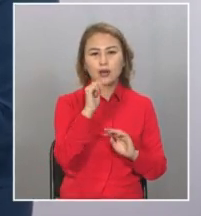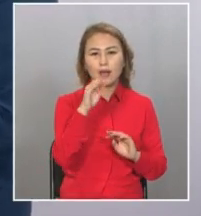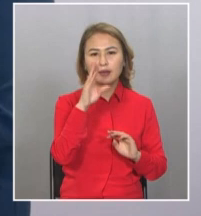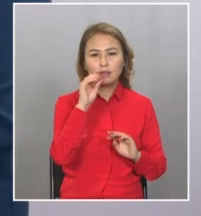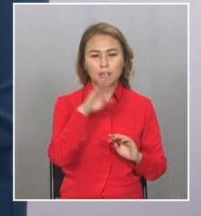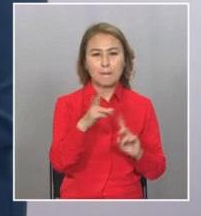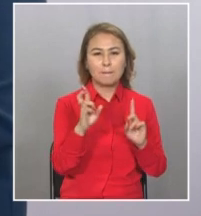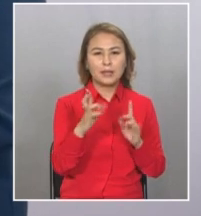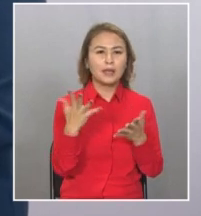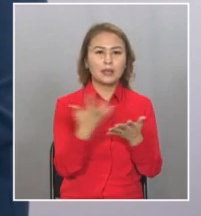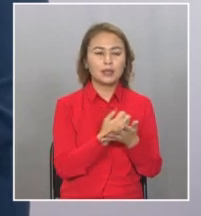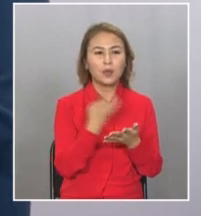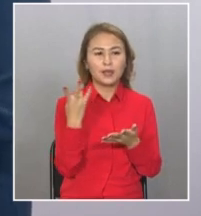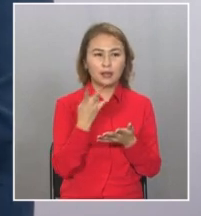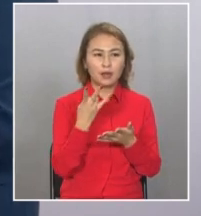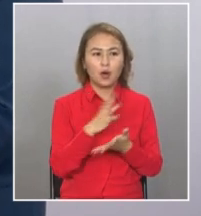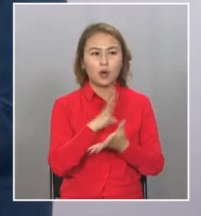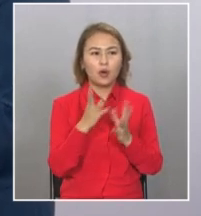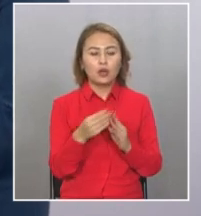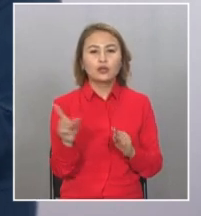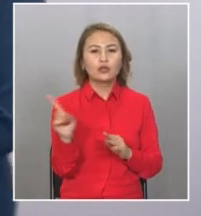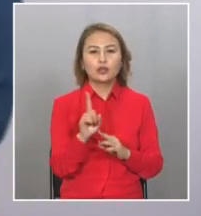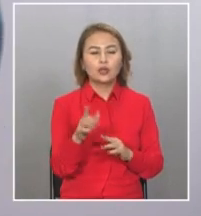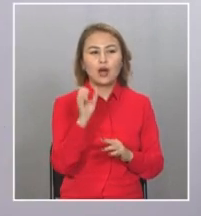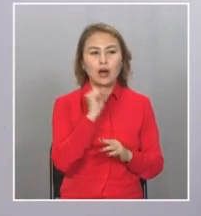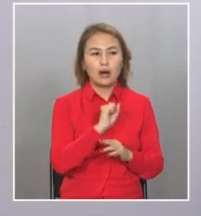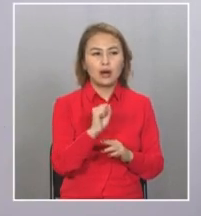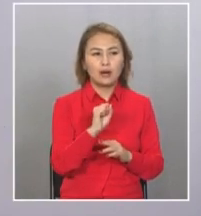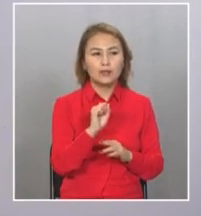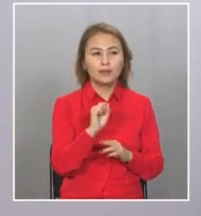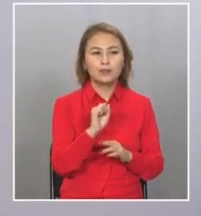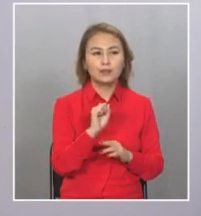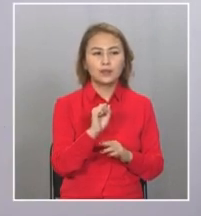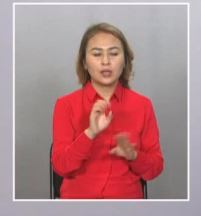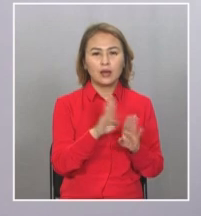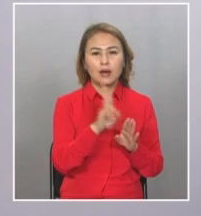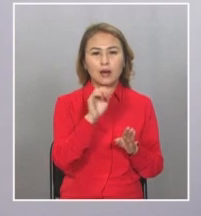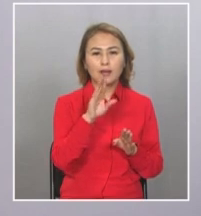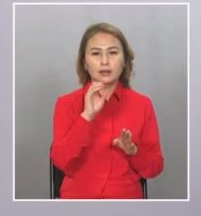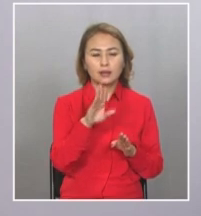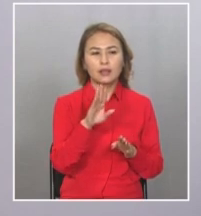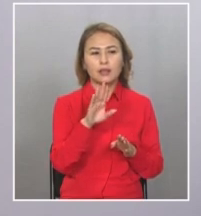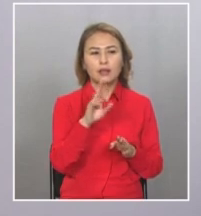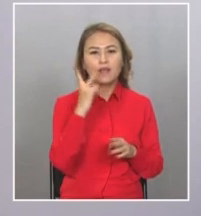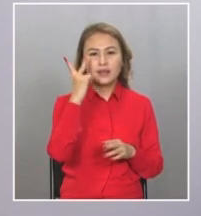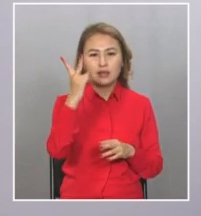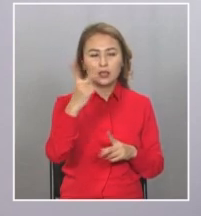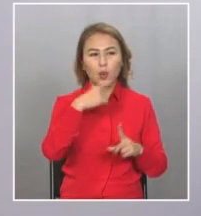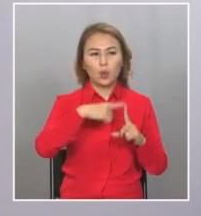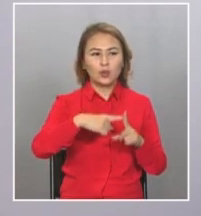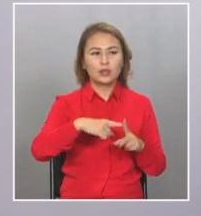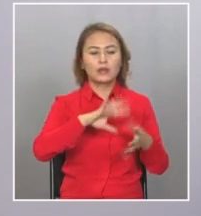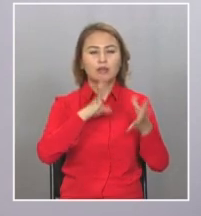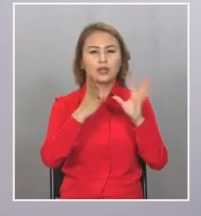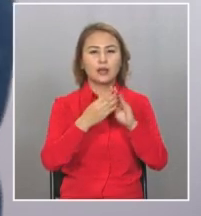Б-ны анықтау керек. Ол үшін Пифагор теоремасы бойынша катеттердің квадраттарының қосындысы